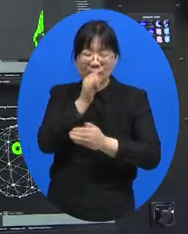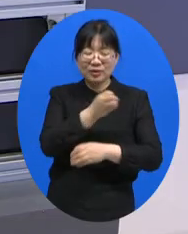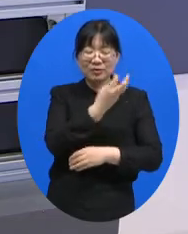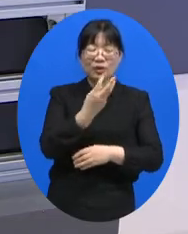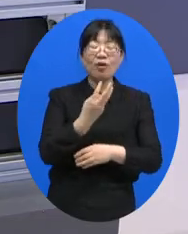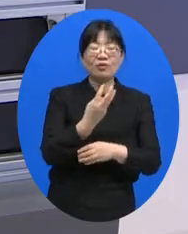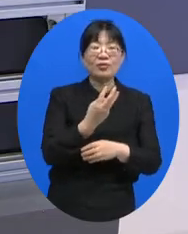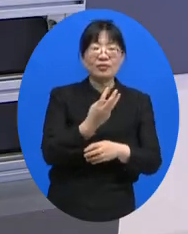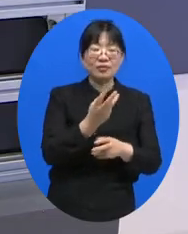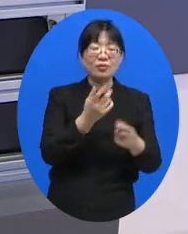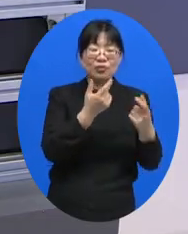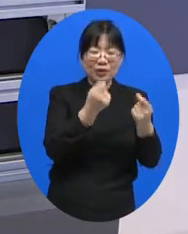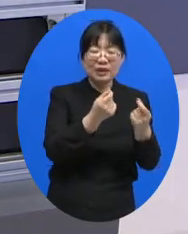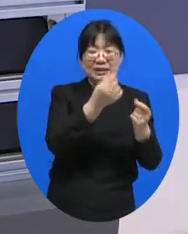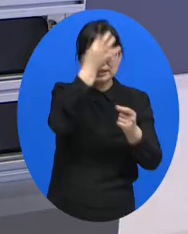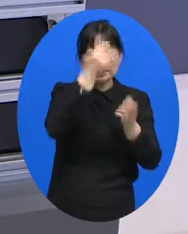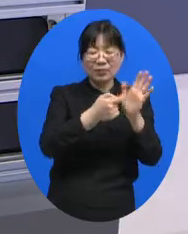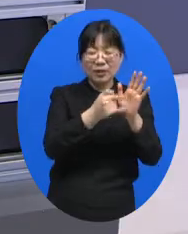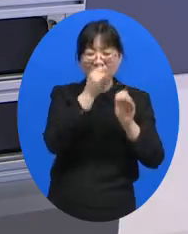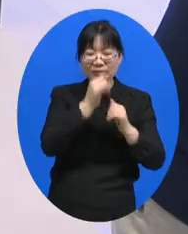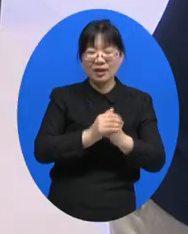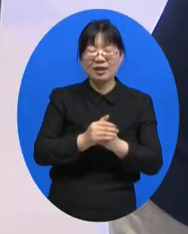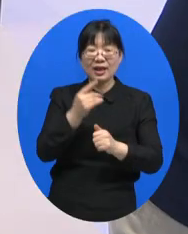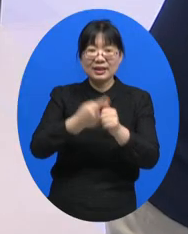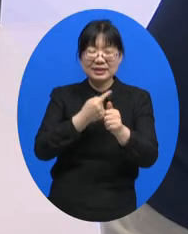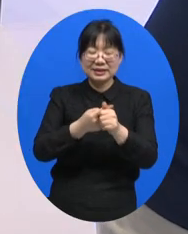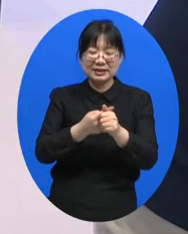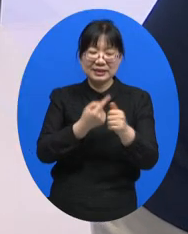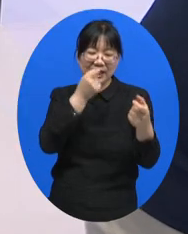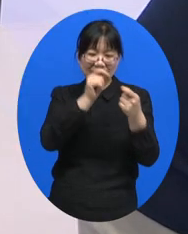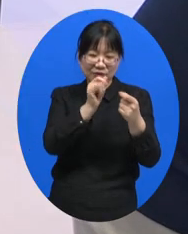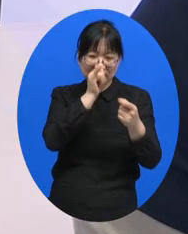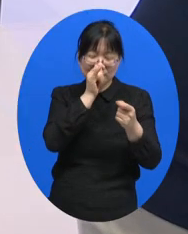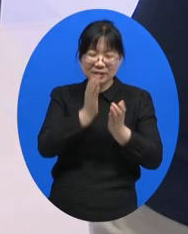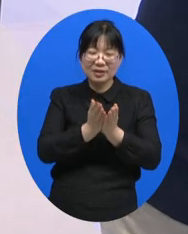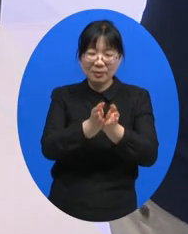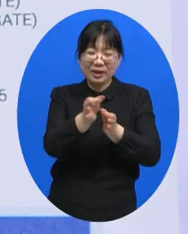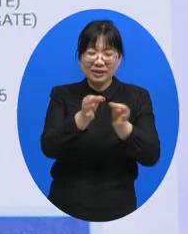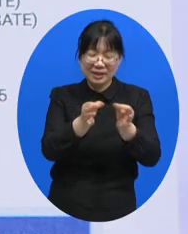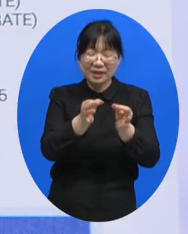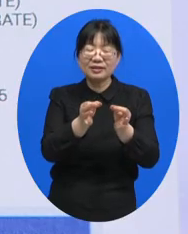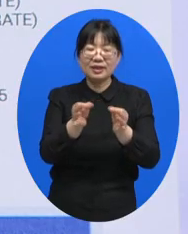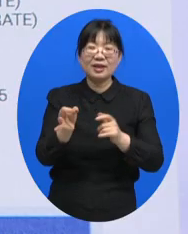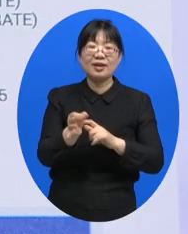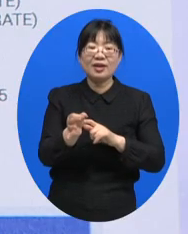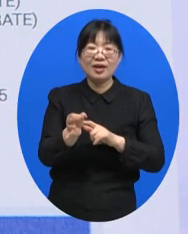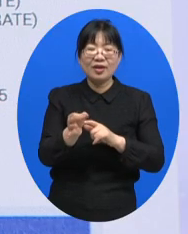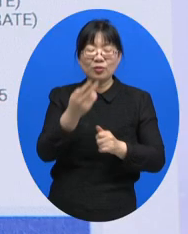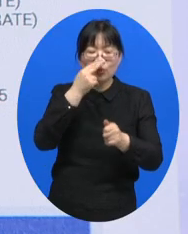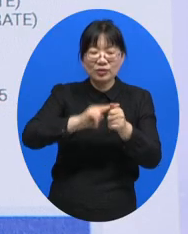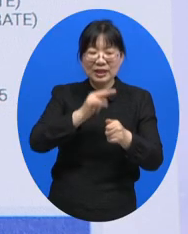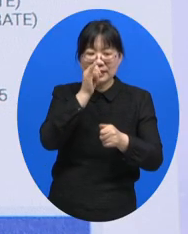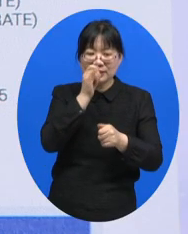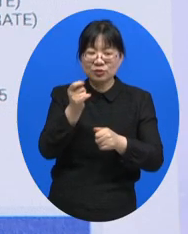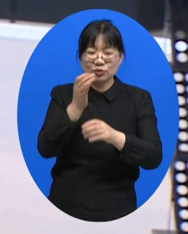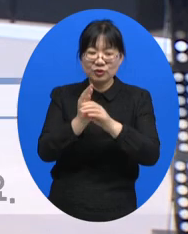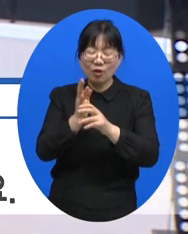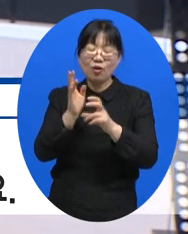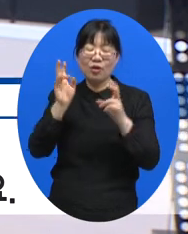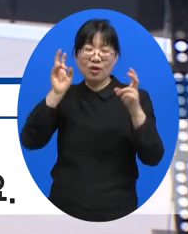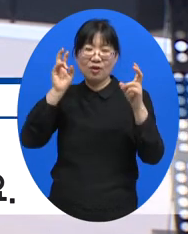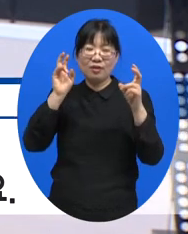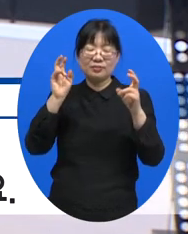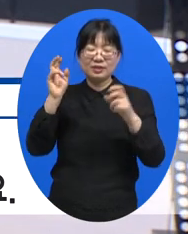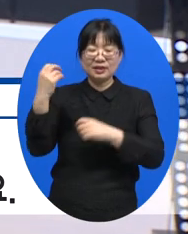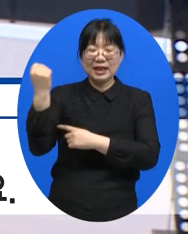선보였습니다. 전기 엔진과 배터리 등 친환경 레저 선박 시장의 도전장을 내민 국내 강소기업 제품들도 소개했습니다.